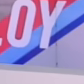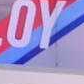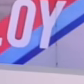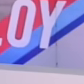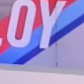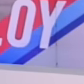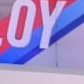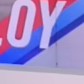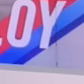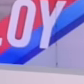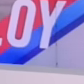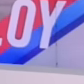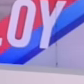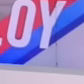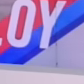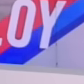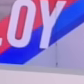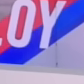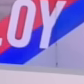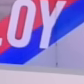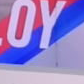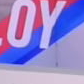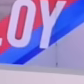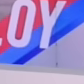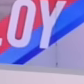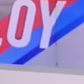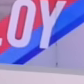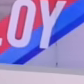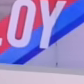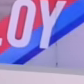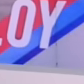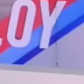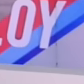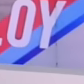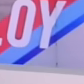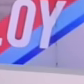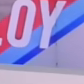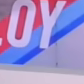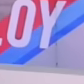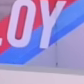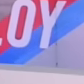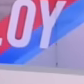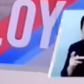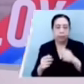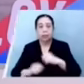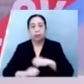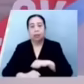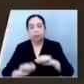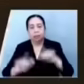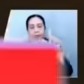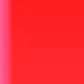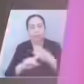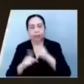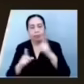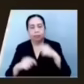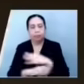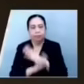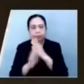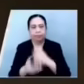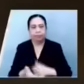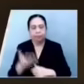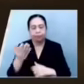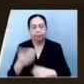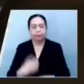umano ng solar panel sa kanilang compound mula sa Davao City. Nakatutok live si Cyril Chavez ng GMA Regional